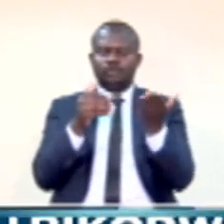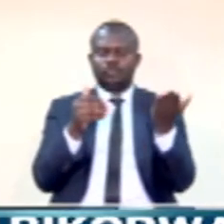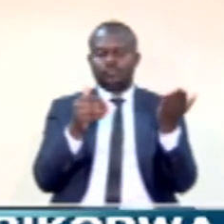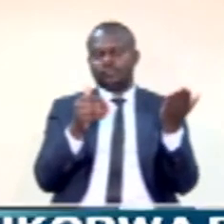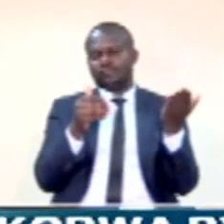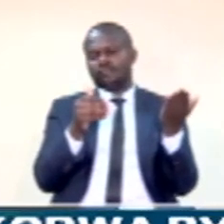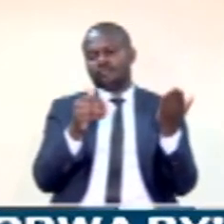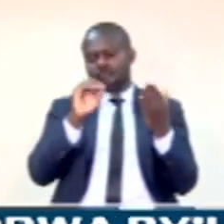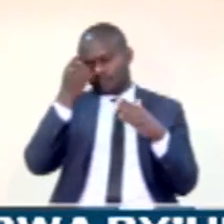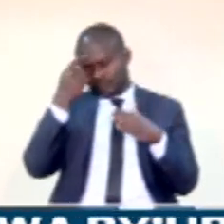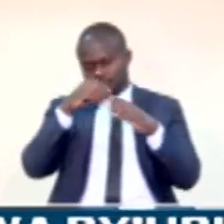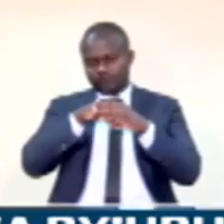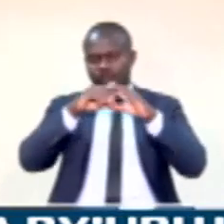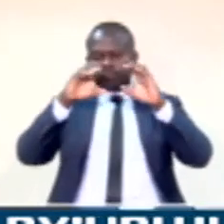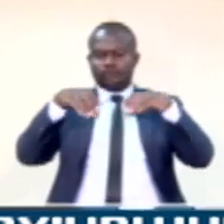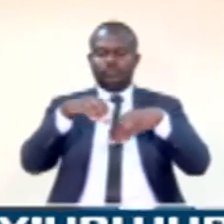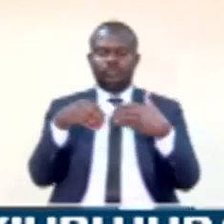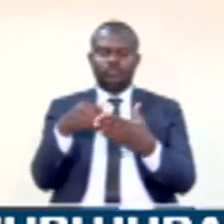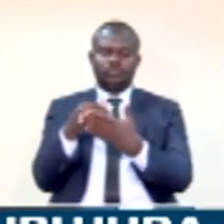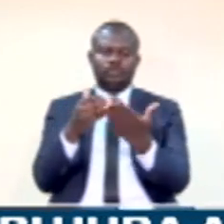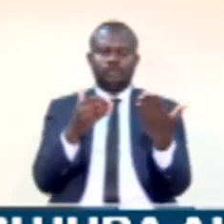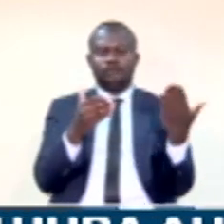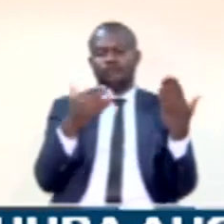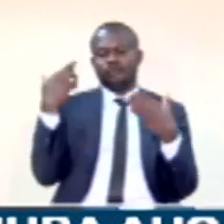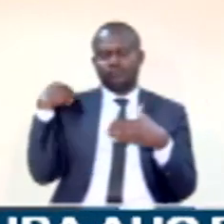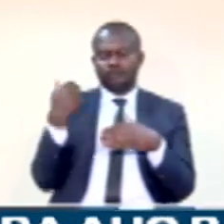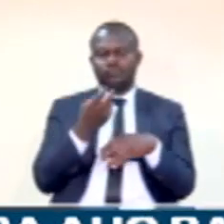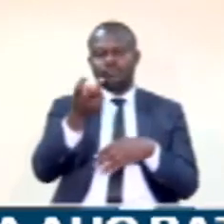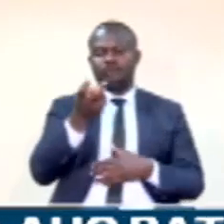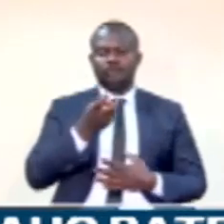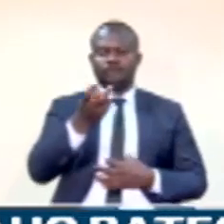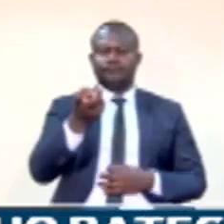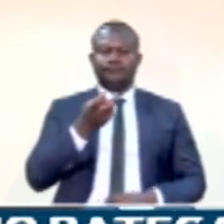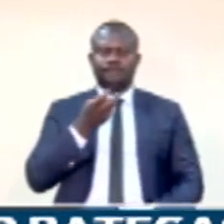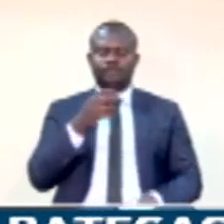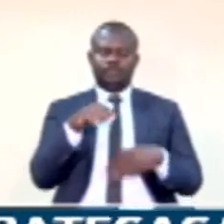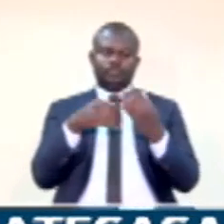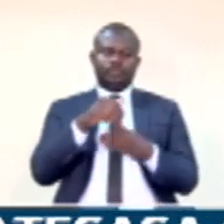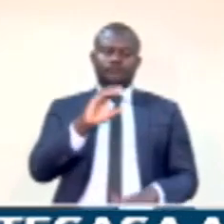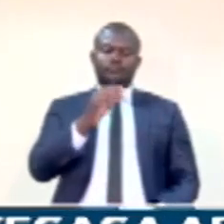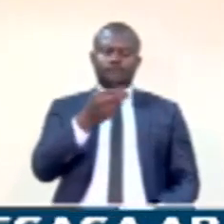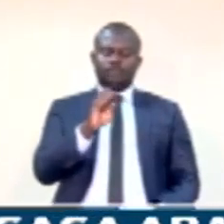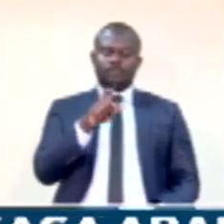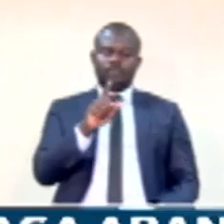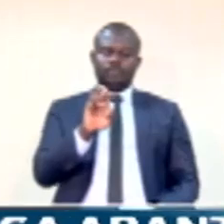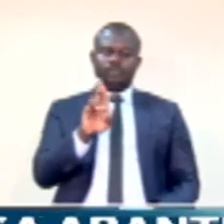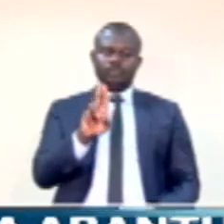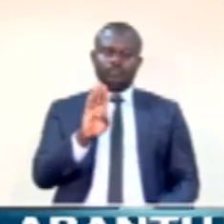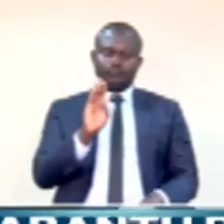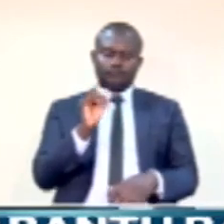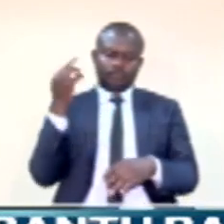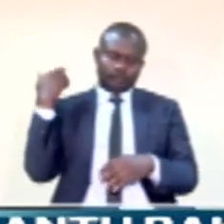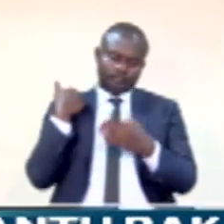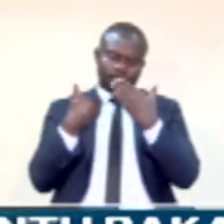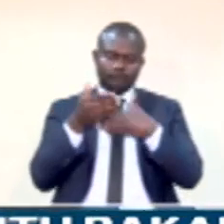we wa Repubulika iharanira Demokarasi ya Congo ushinzwe ubwikorezi Cherubin OKENDE, baganira